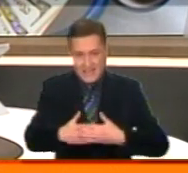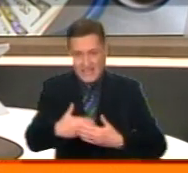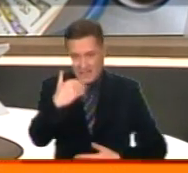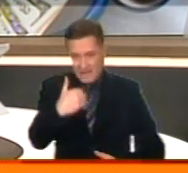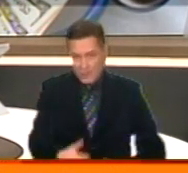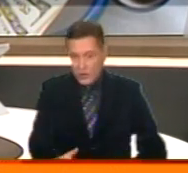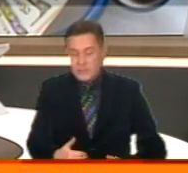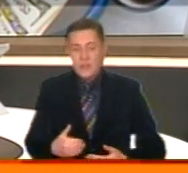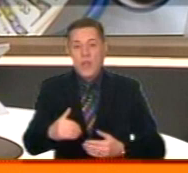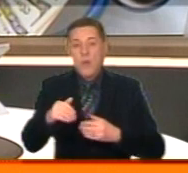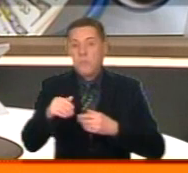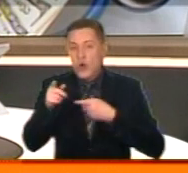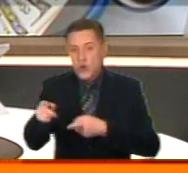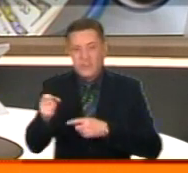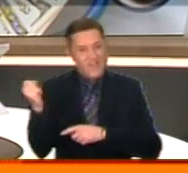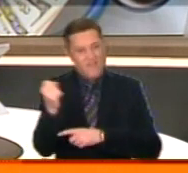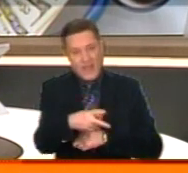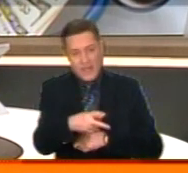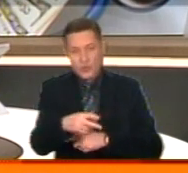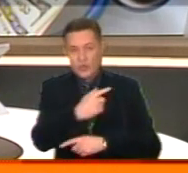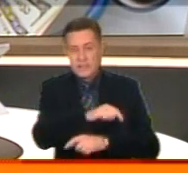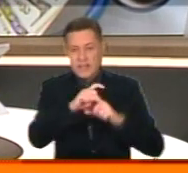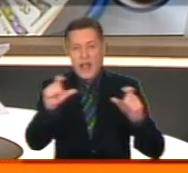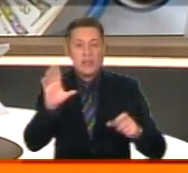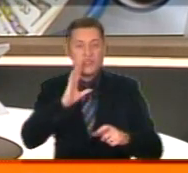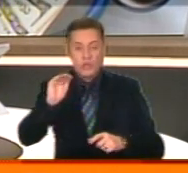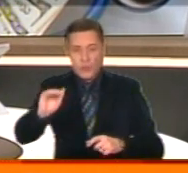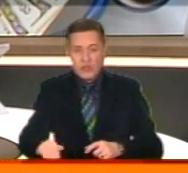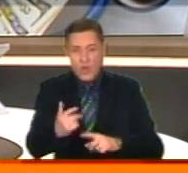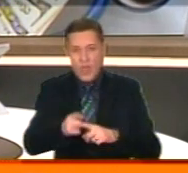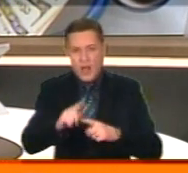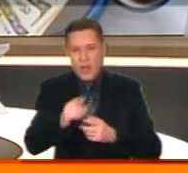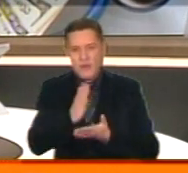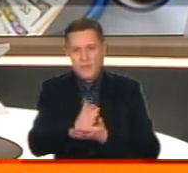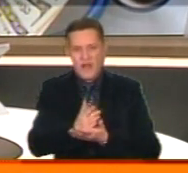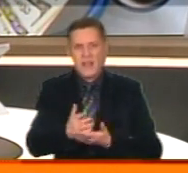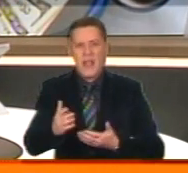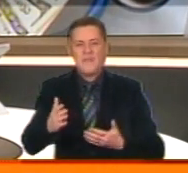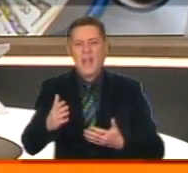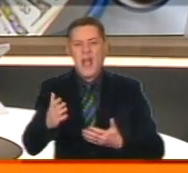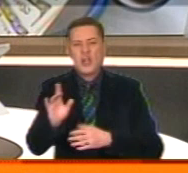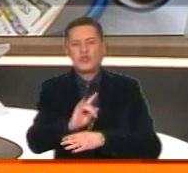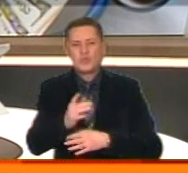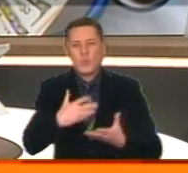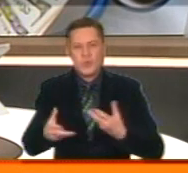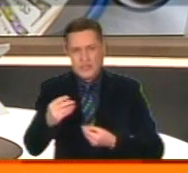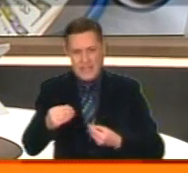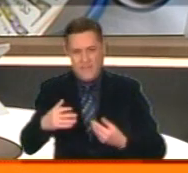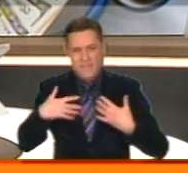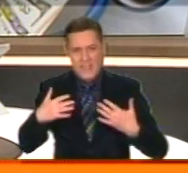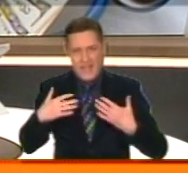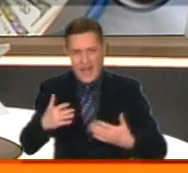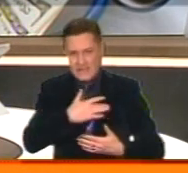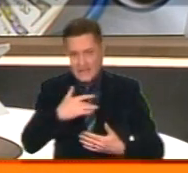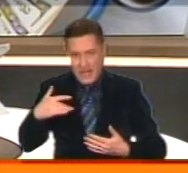инакше погрожував викинути з р жн дитину Яка ПС полов перебувала на штучний вентиля гев Родина